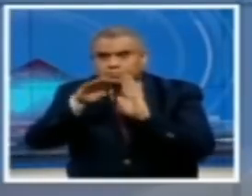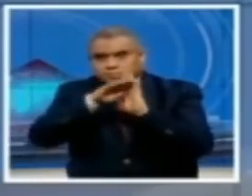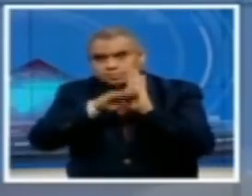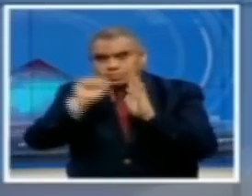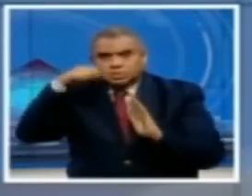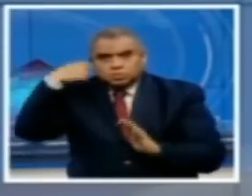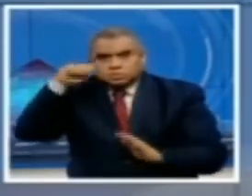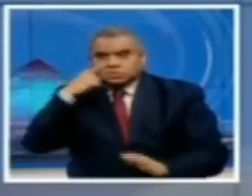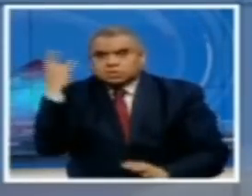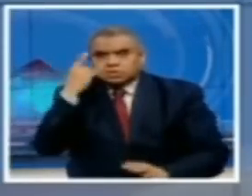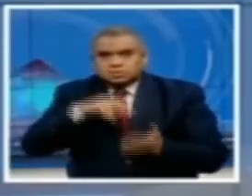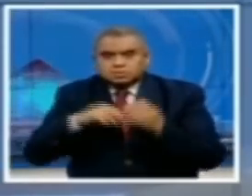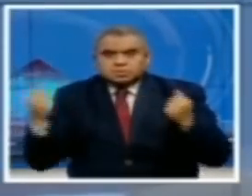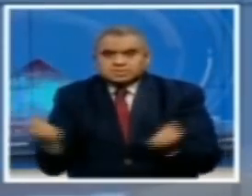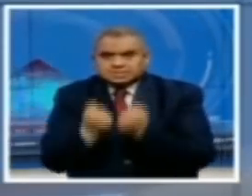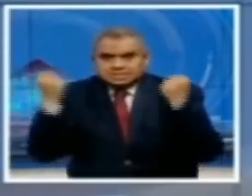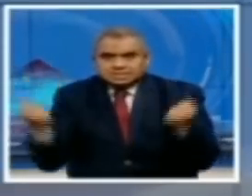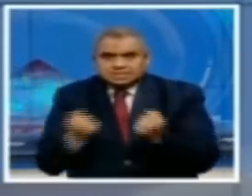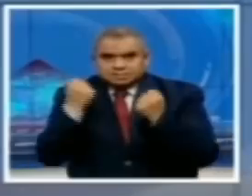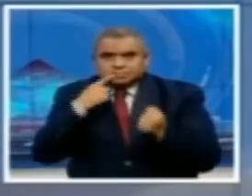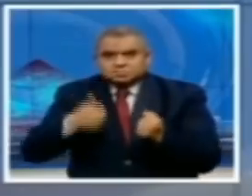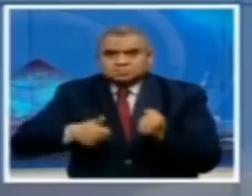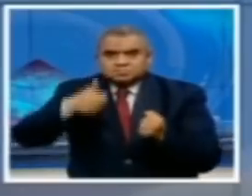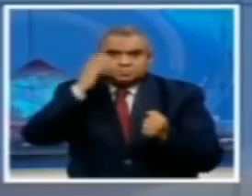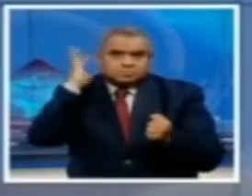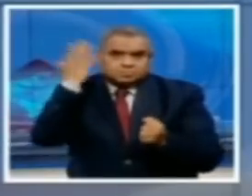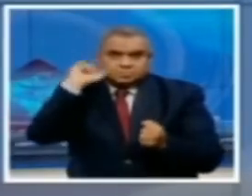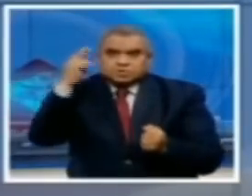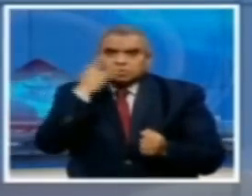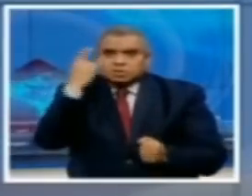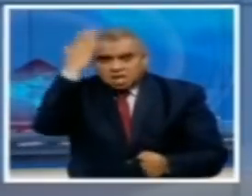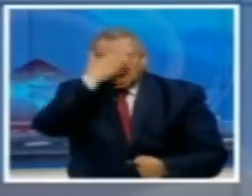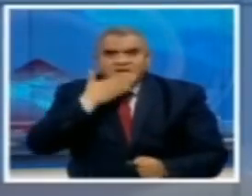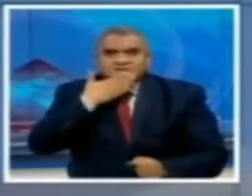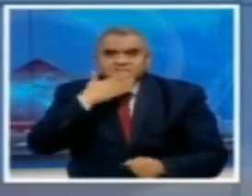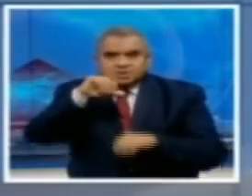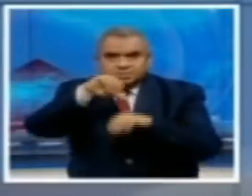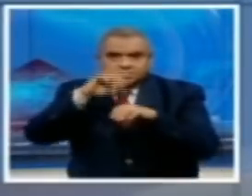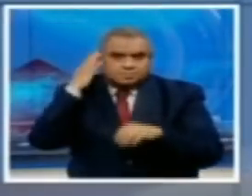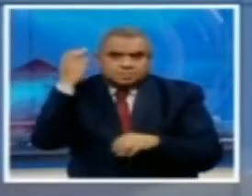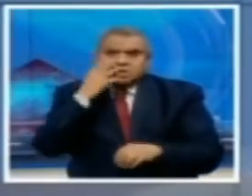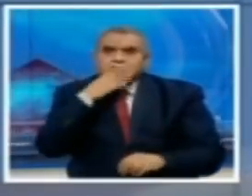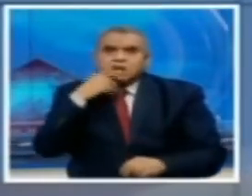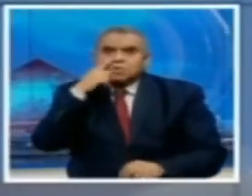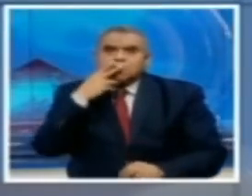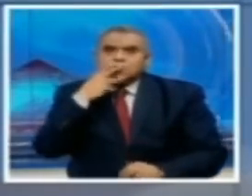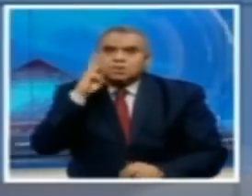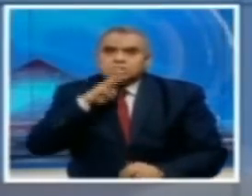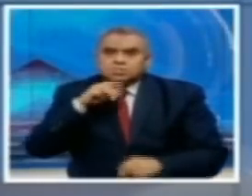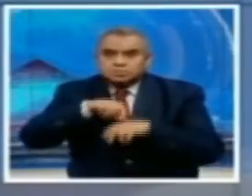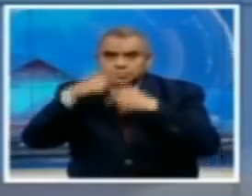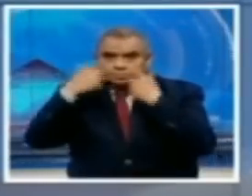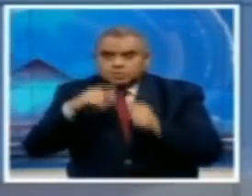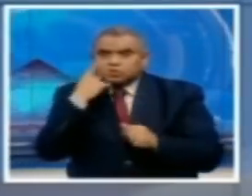وزارة الداخلية عددا من الدورات التدريبية للكوادر الأمنية الإفريقية ومن دول الكومنولث بمركز